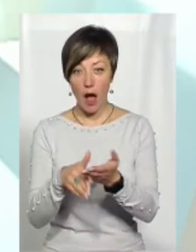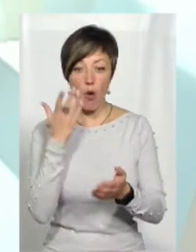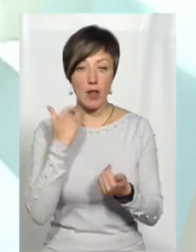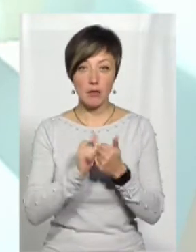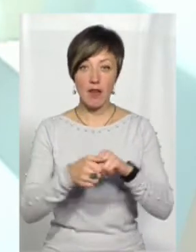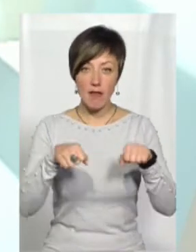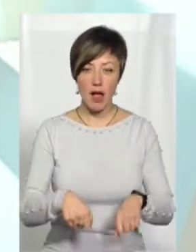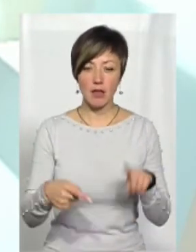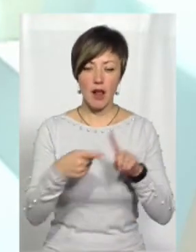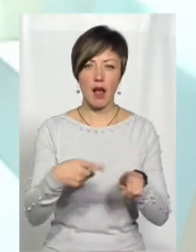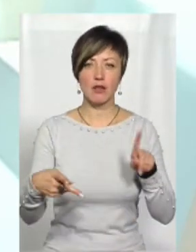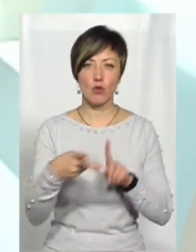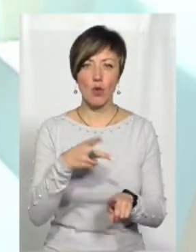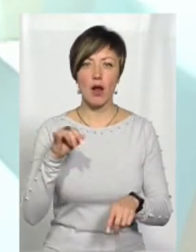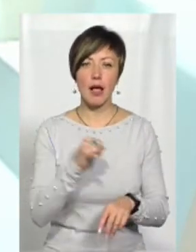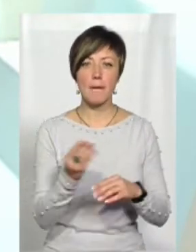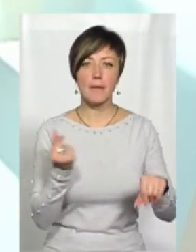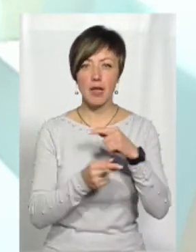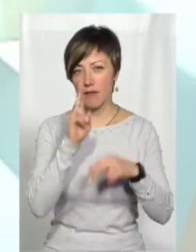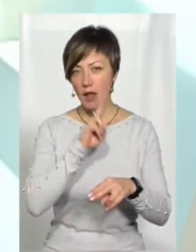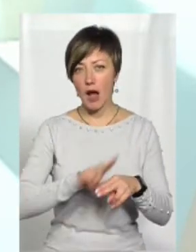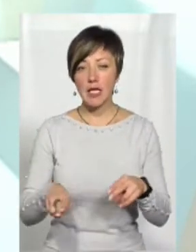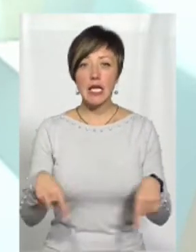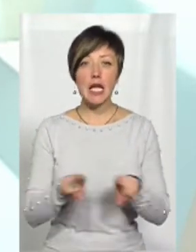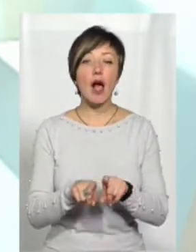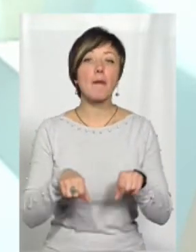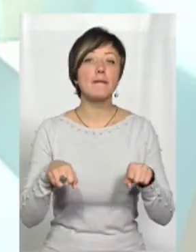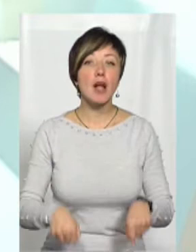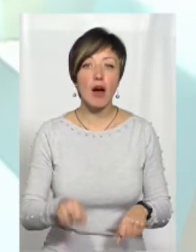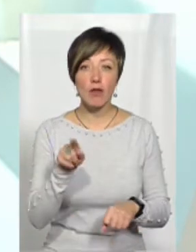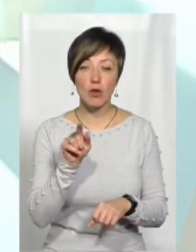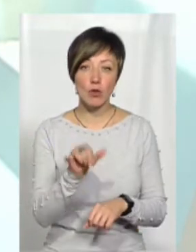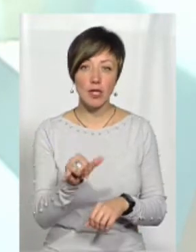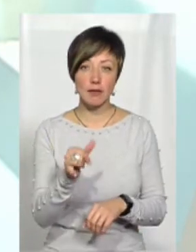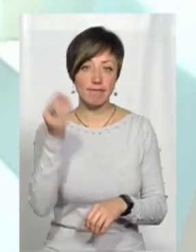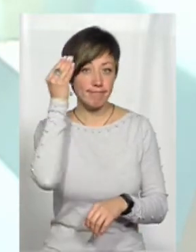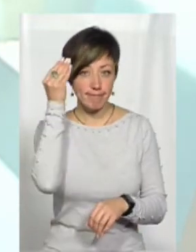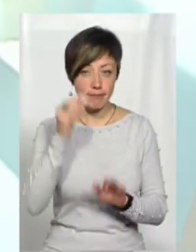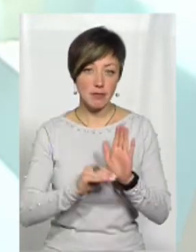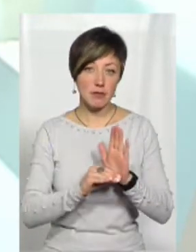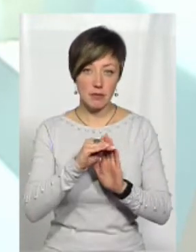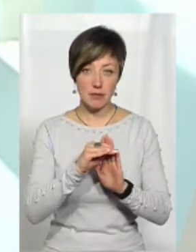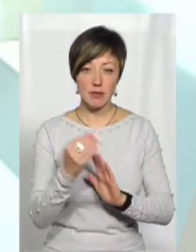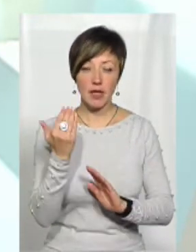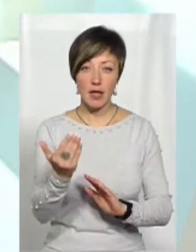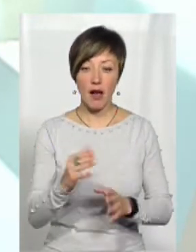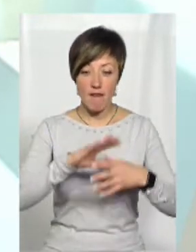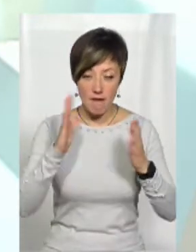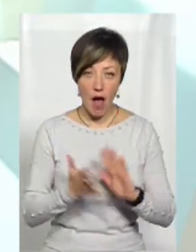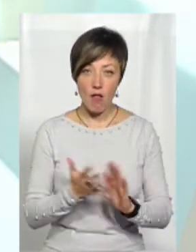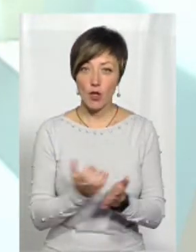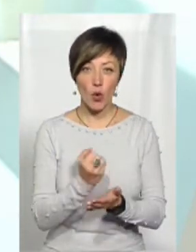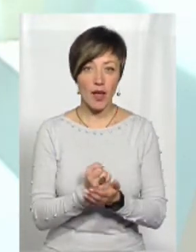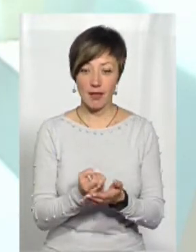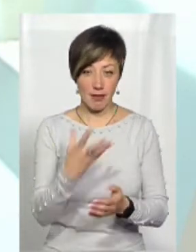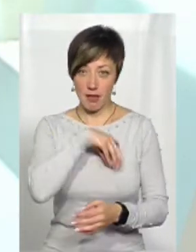мінялася влада, раз, другий раз, і підприємці втратили таке право, тому що в них штучно завищують ніби їх валовий дохід, якого